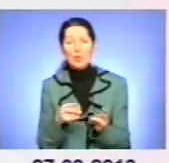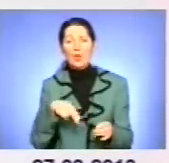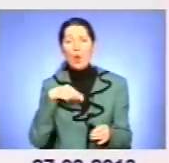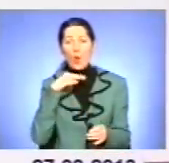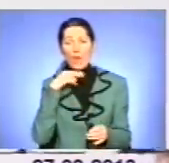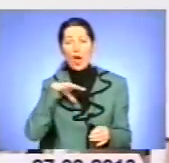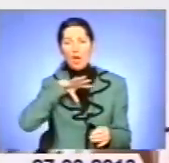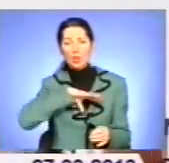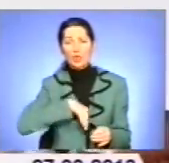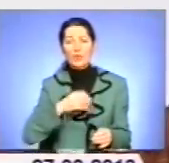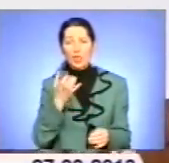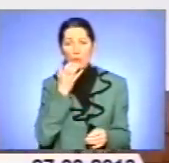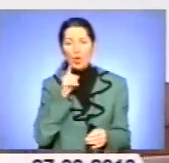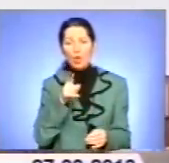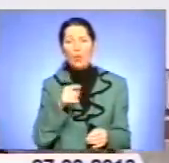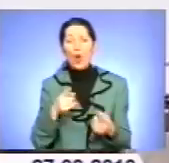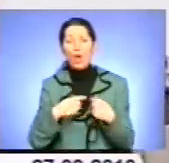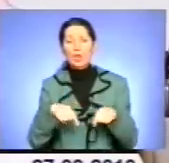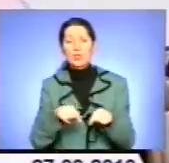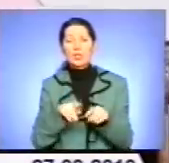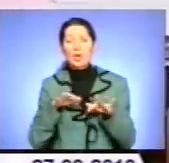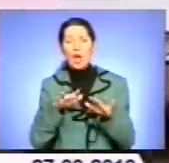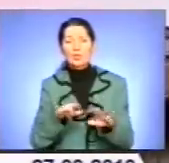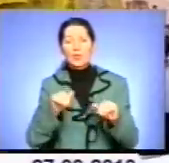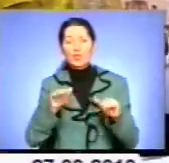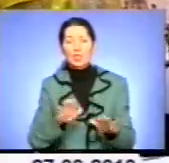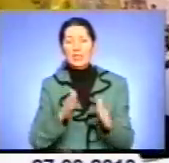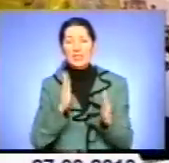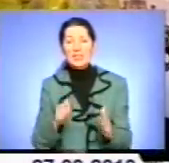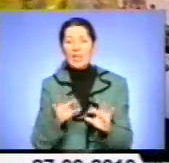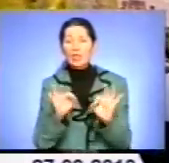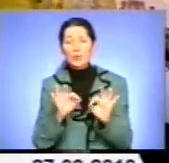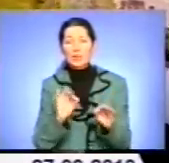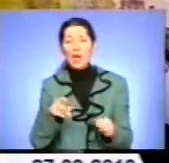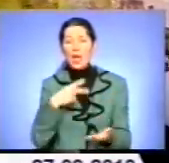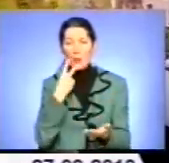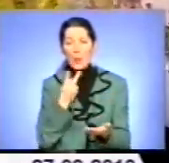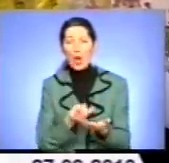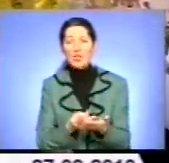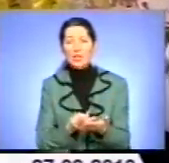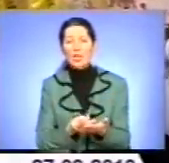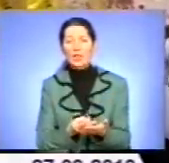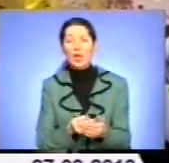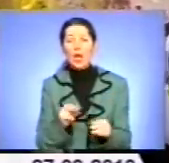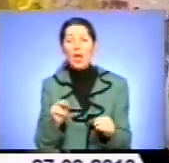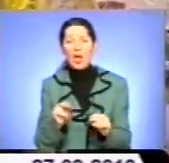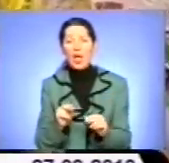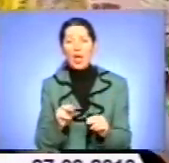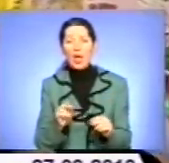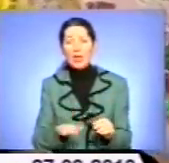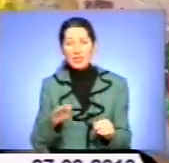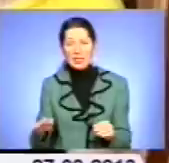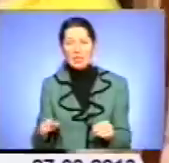тепло. Тому організатори акції вирішили не лише розповісти, а й показати вихованцям інтернату творчі